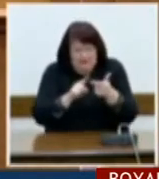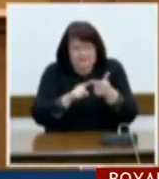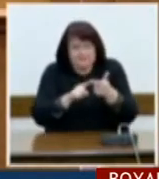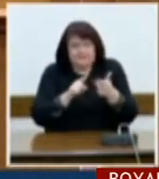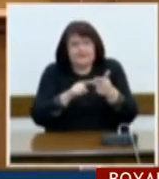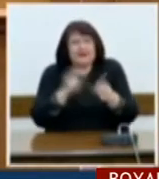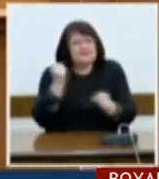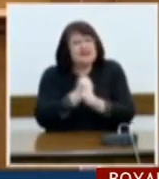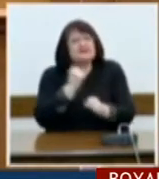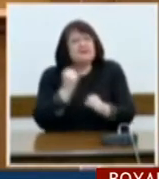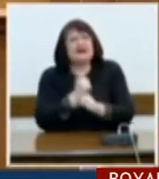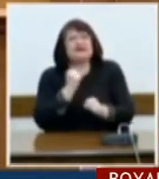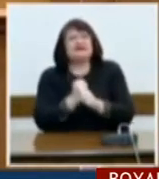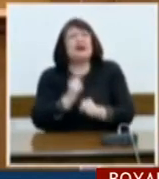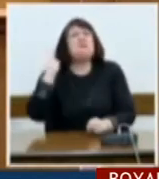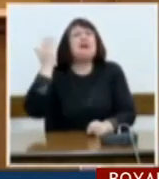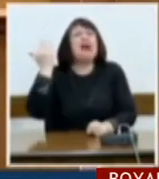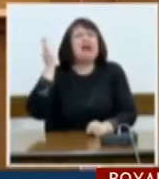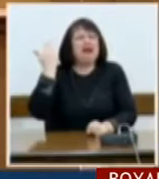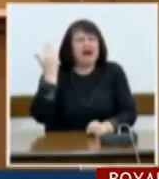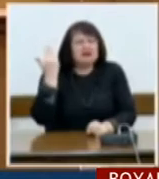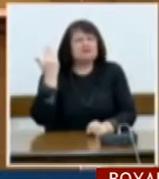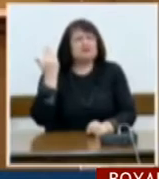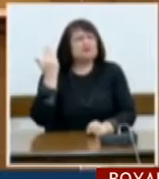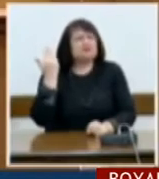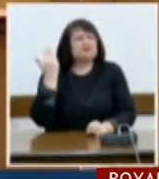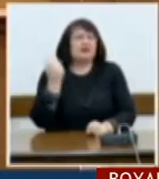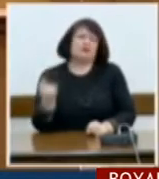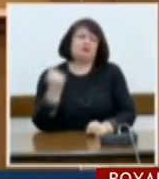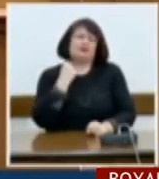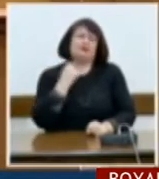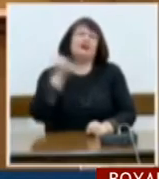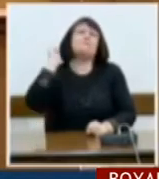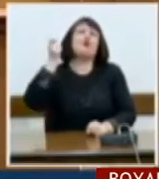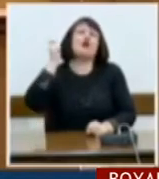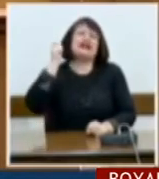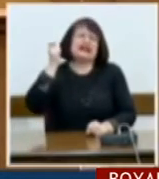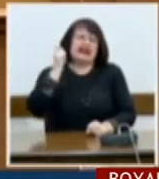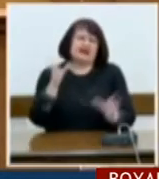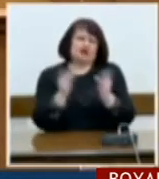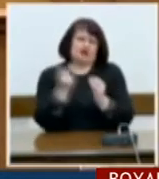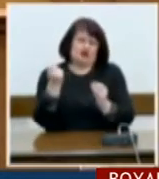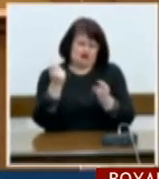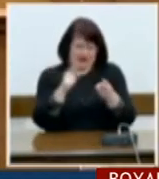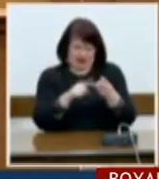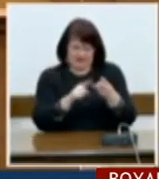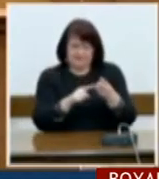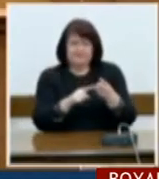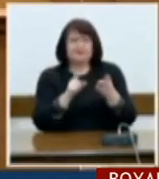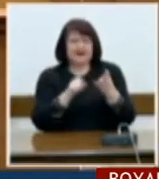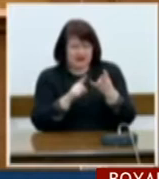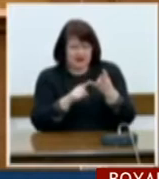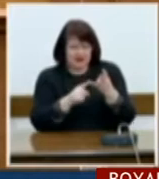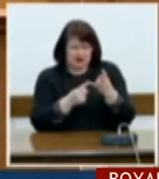αιμονή σε παροχημένες και αποτυχημένες συνταγές, οικονομικές συνταγές και βέβαια